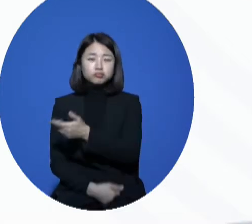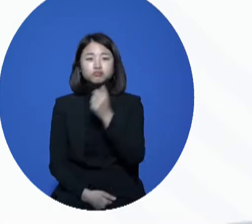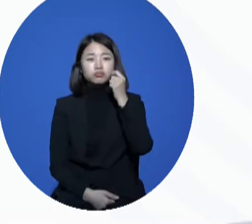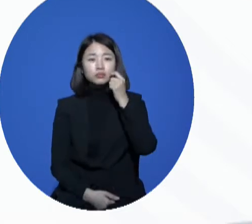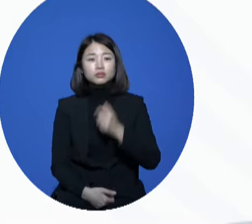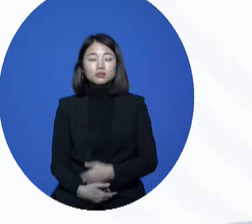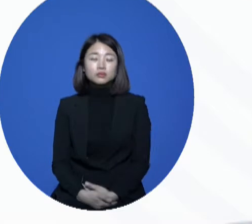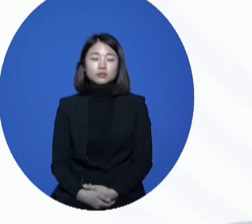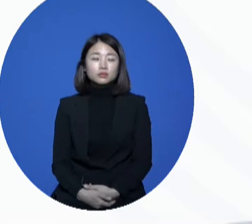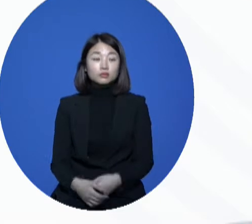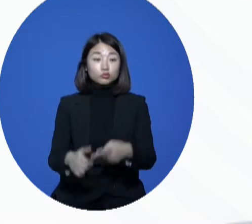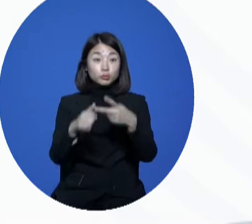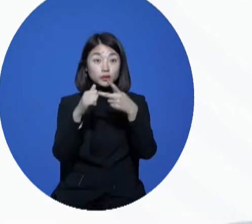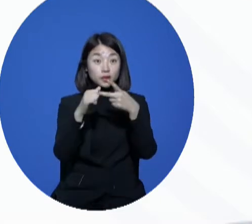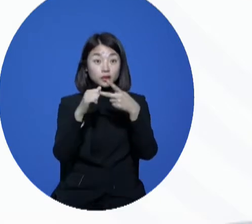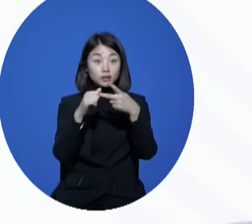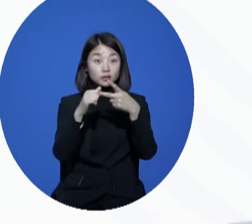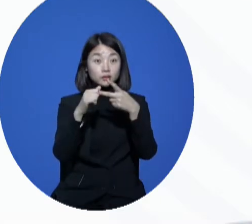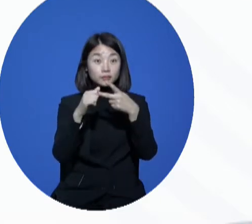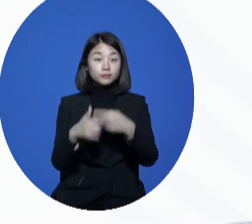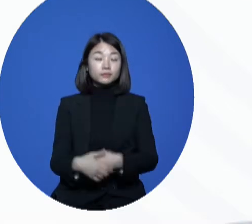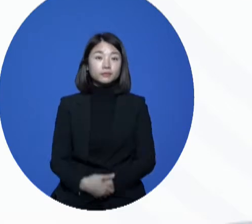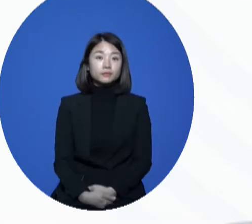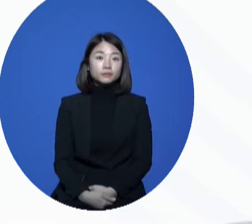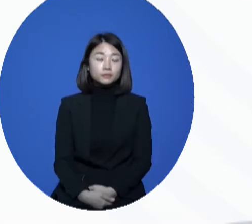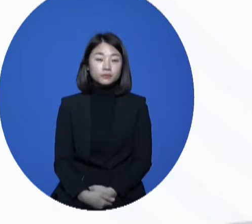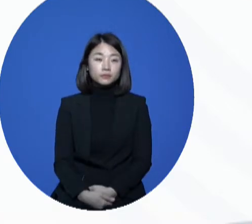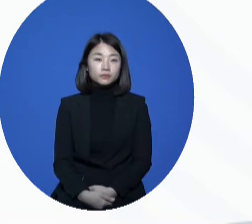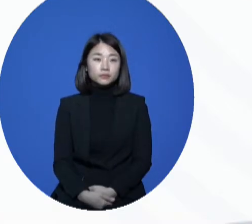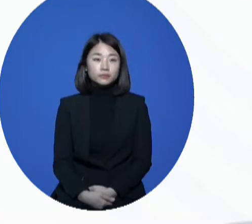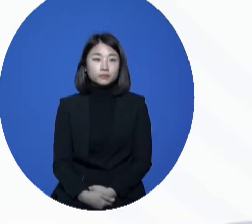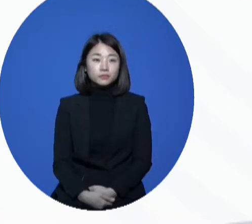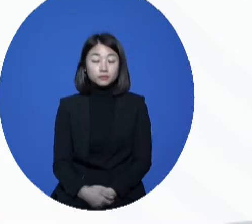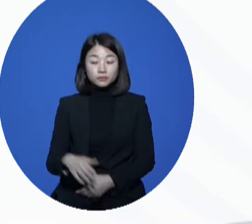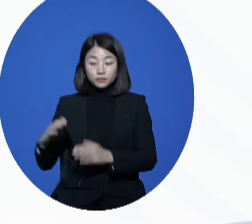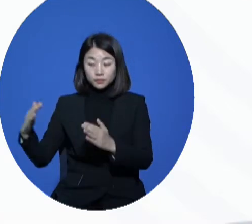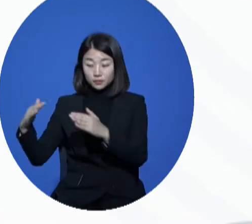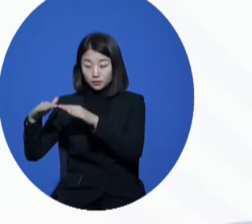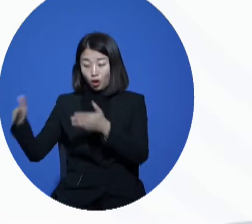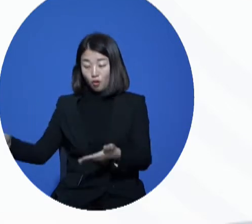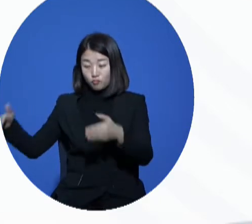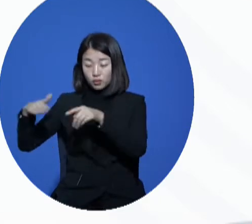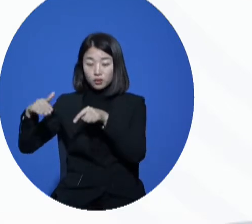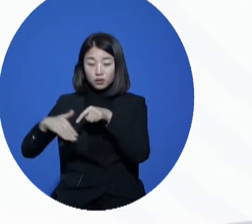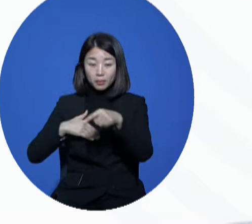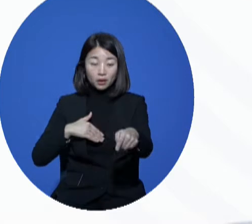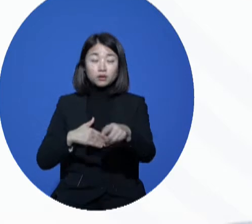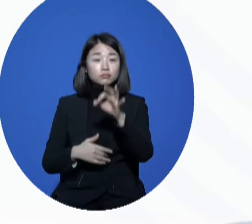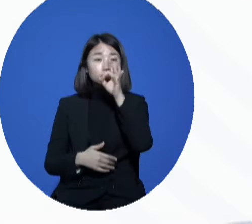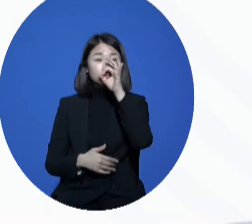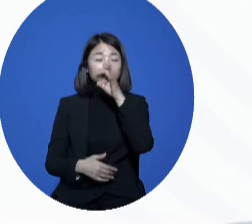되었습니다. 두 번째로는 이 시설 밖을 외출을 할 수가 없었습니다.